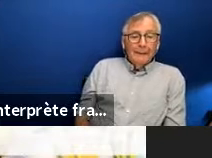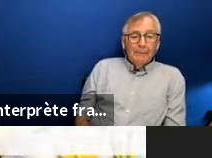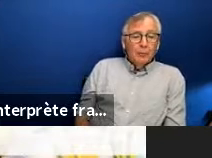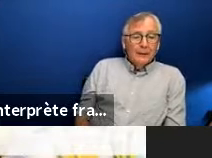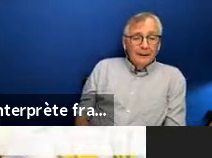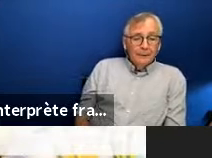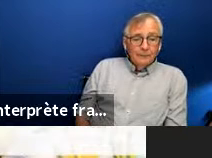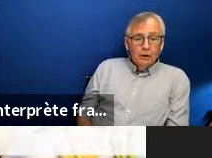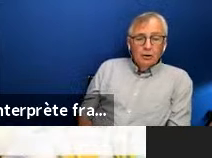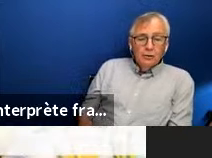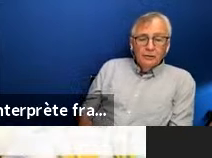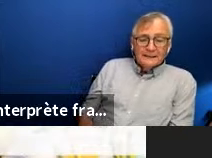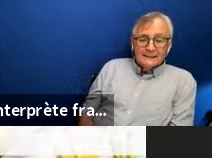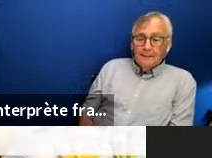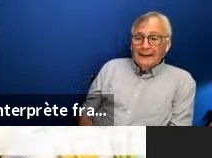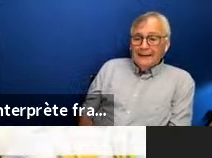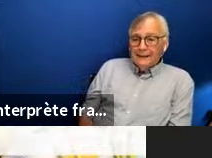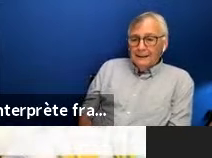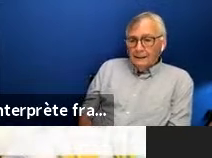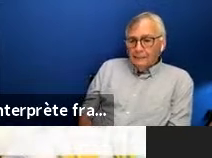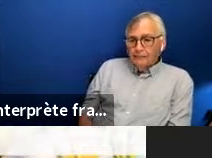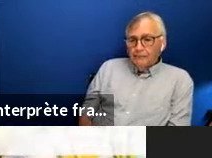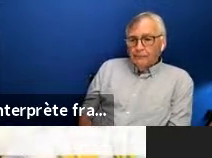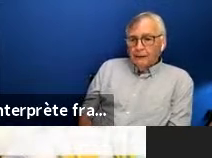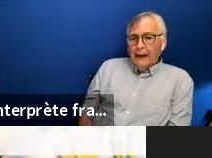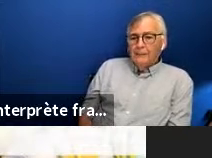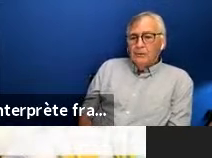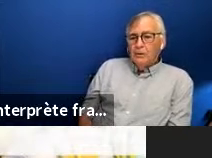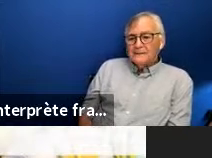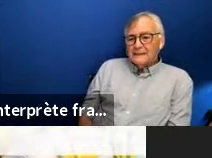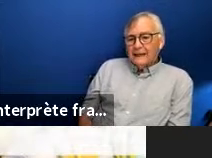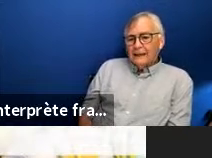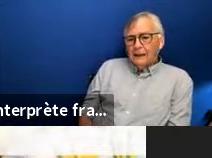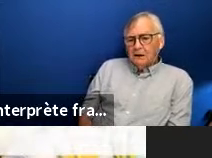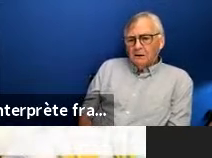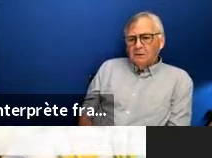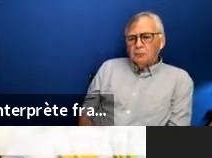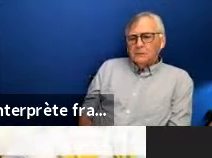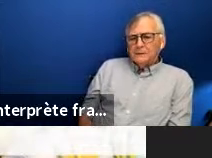Madame Mayberry de l'Université McGill, en